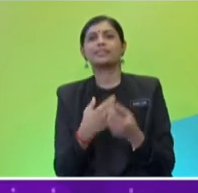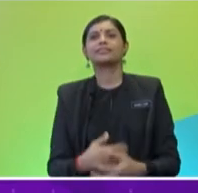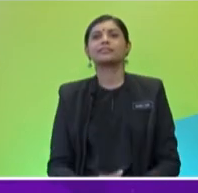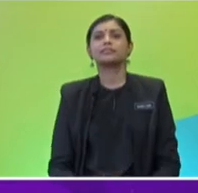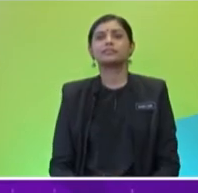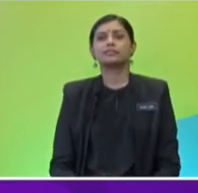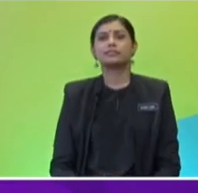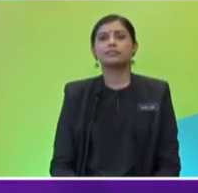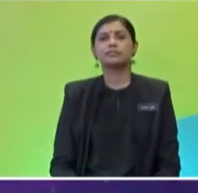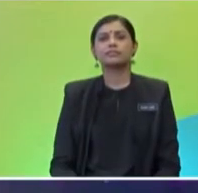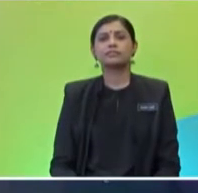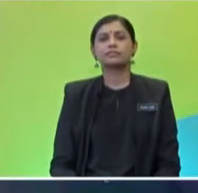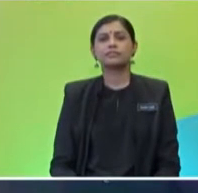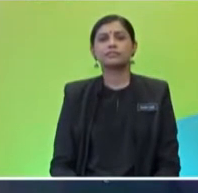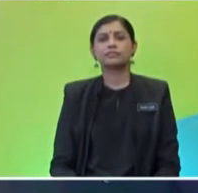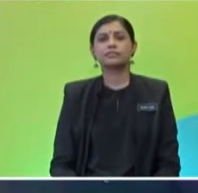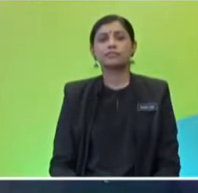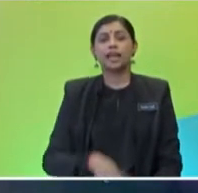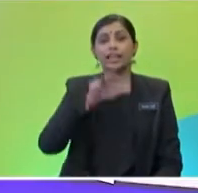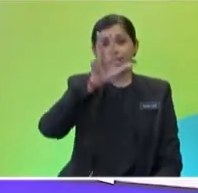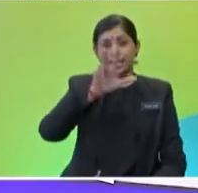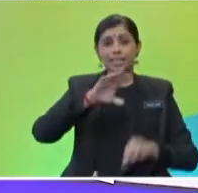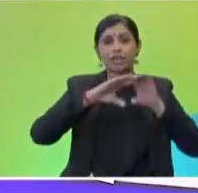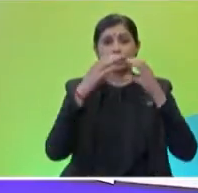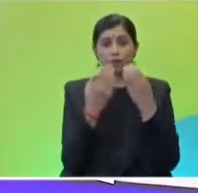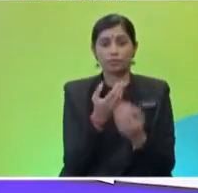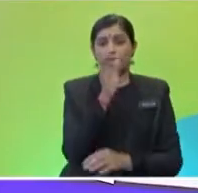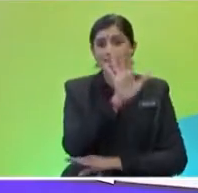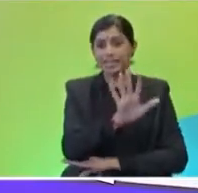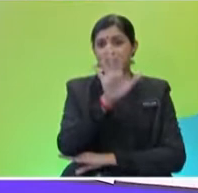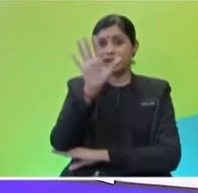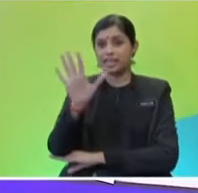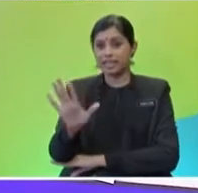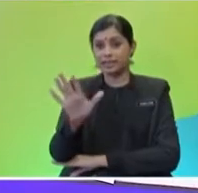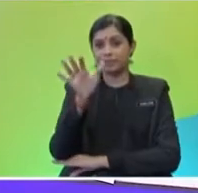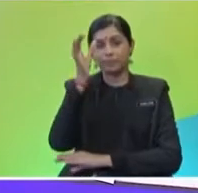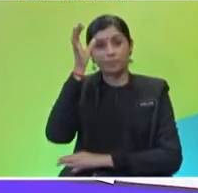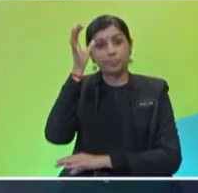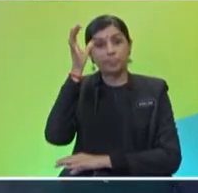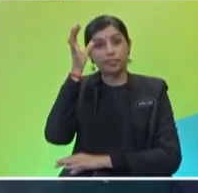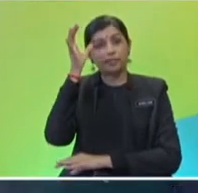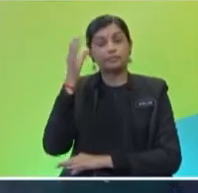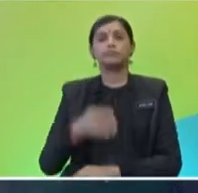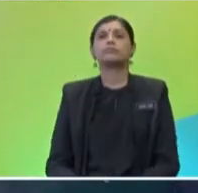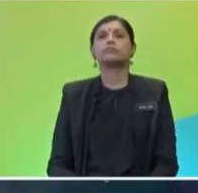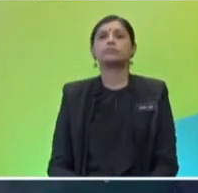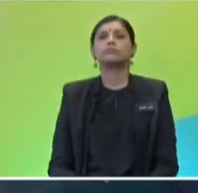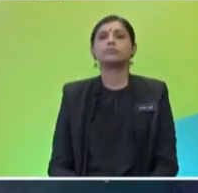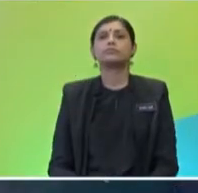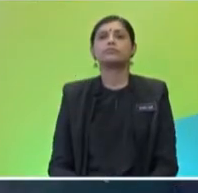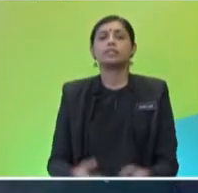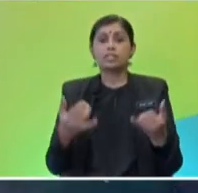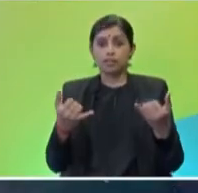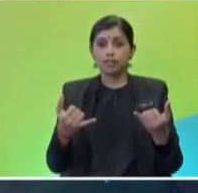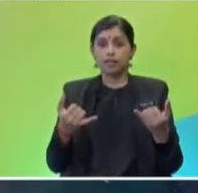Tanya untuk Yana. Ada 3 kumpulan 5-5. Jadi anak-anak murid semua bersedia untuk soalan